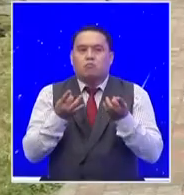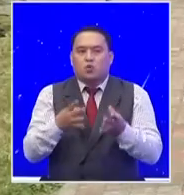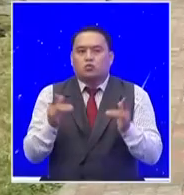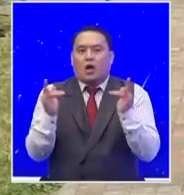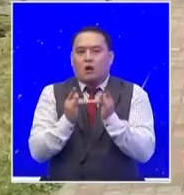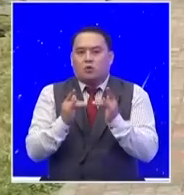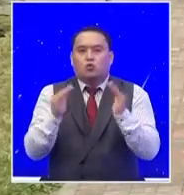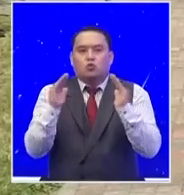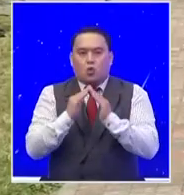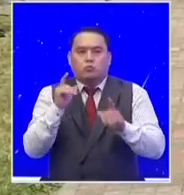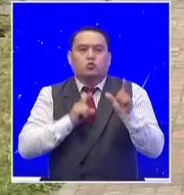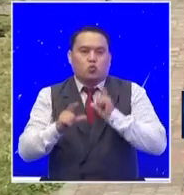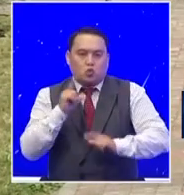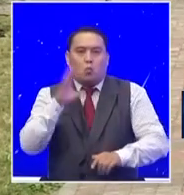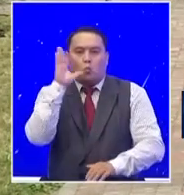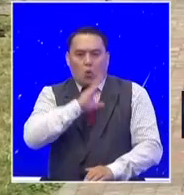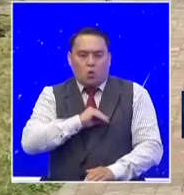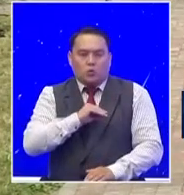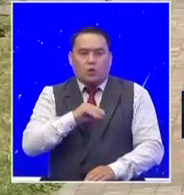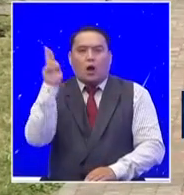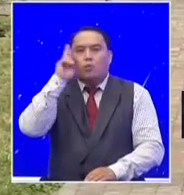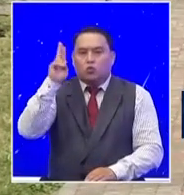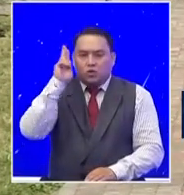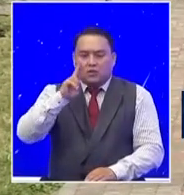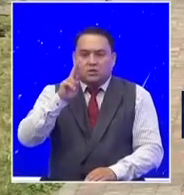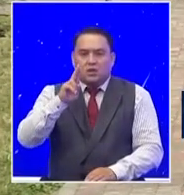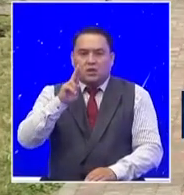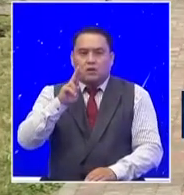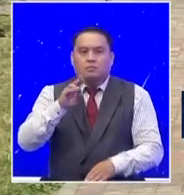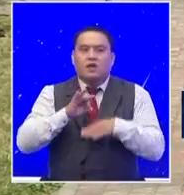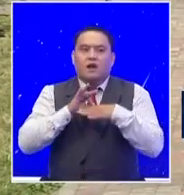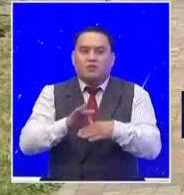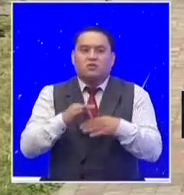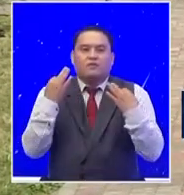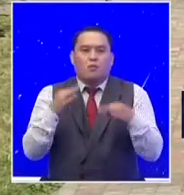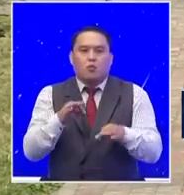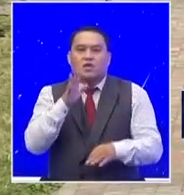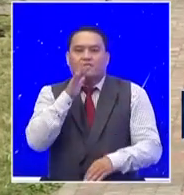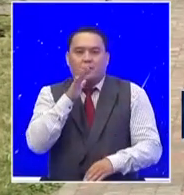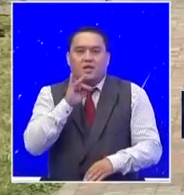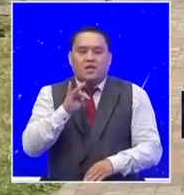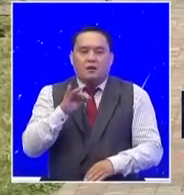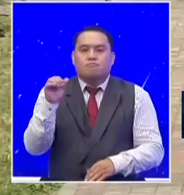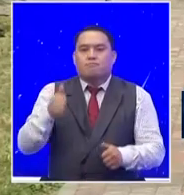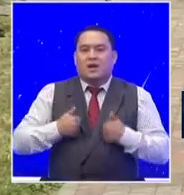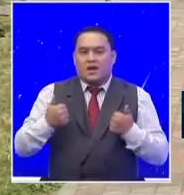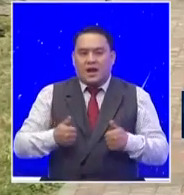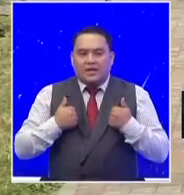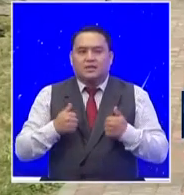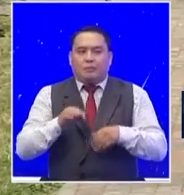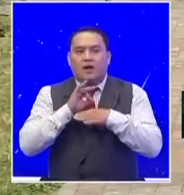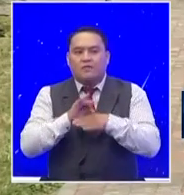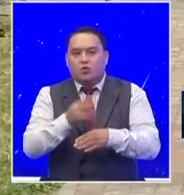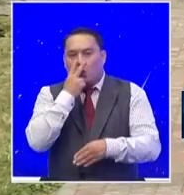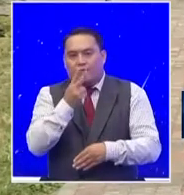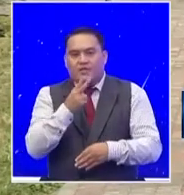общежитие, это дом студенчества, где студенты смогут как обучаться, проводить свой досуг. Полезно проводить досуг. Сегодня мы увидели